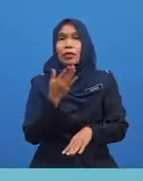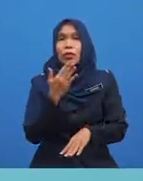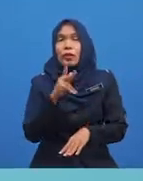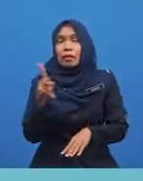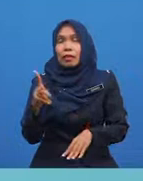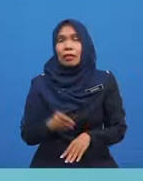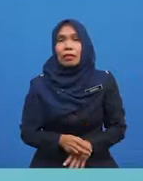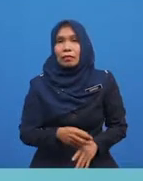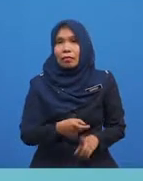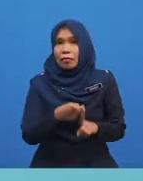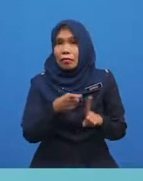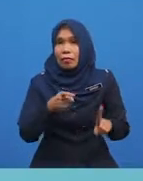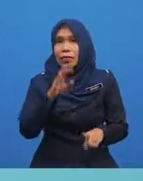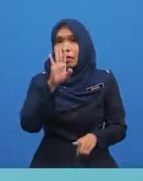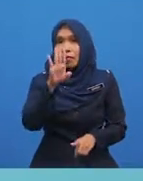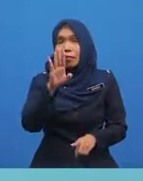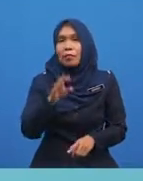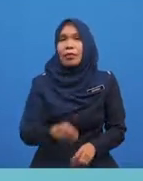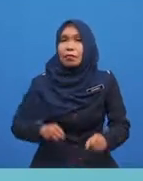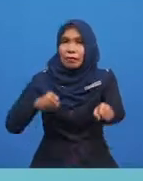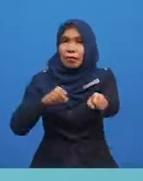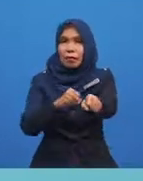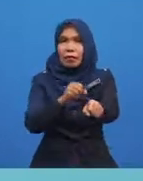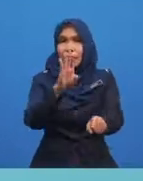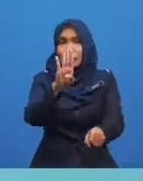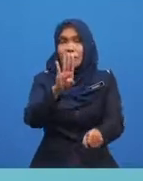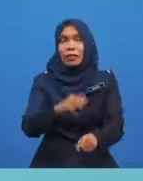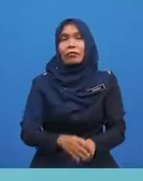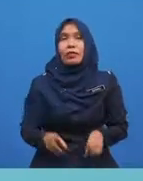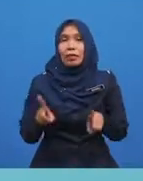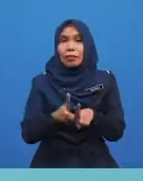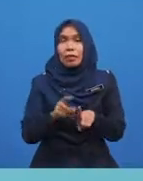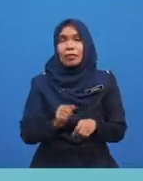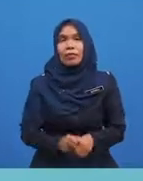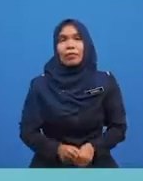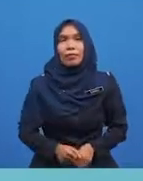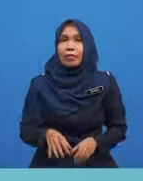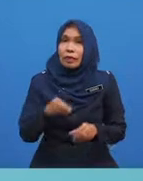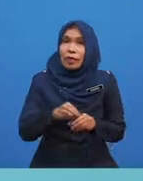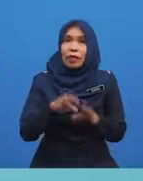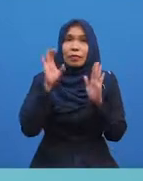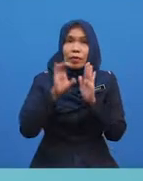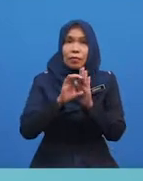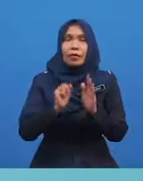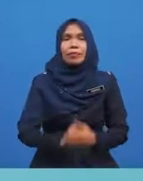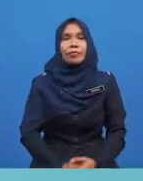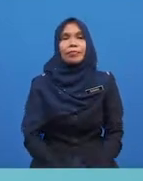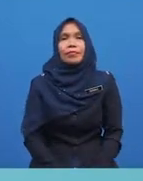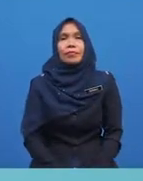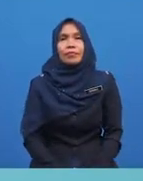daripada 4/4 sama dalam gambar di bahagian tengah paparan.